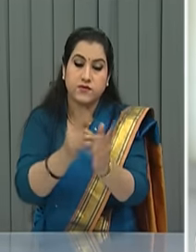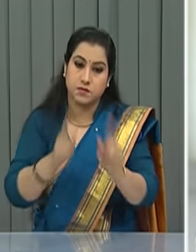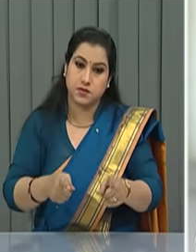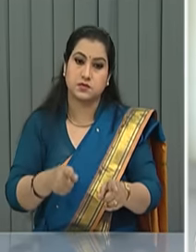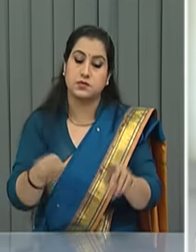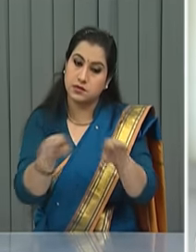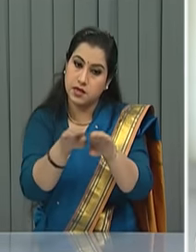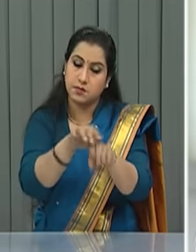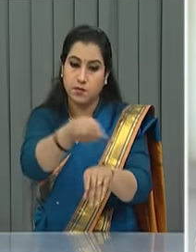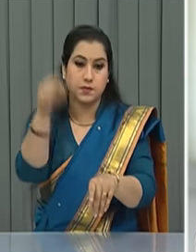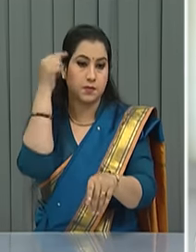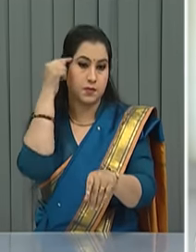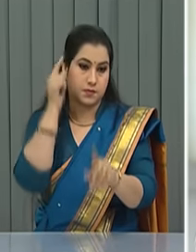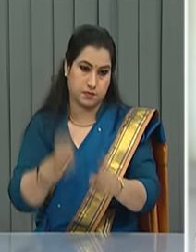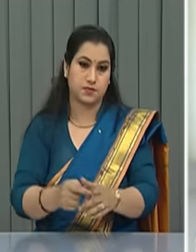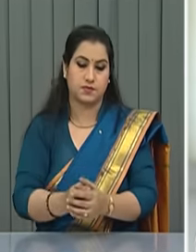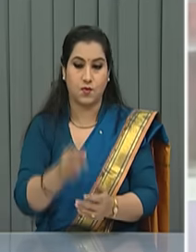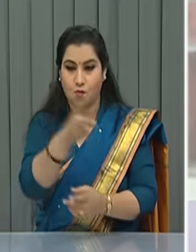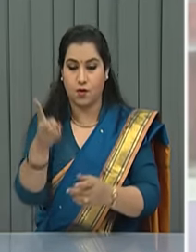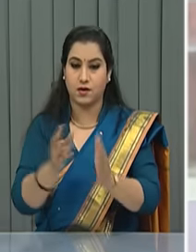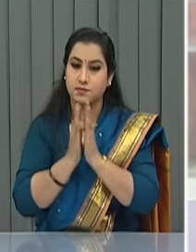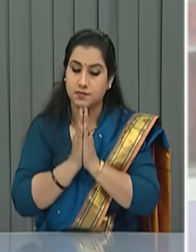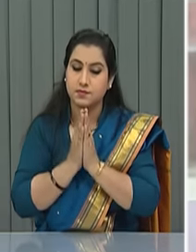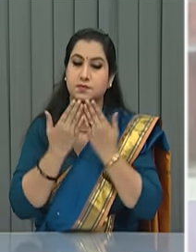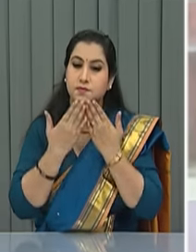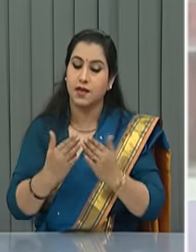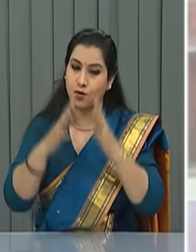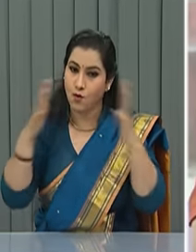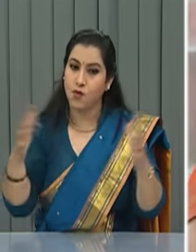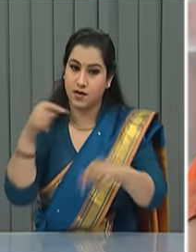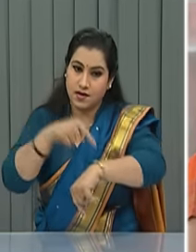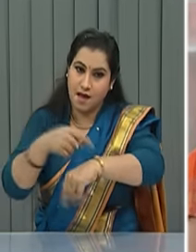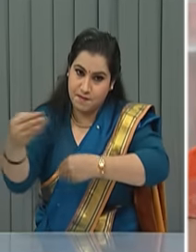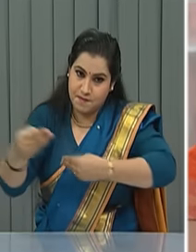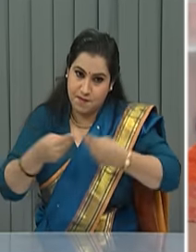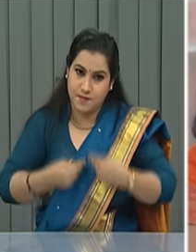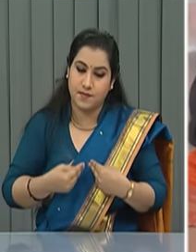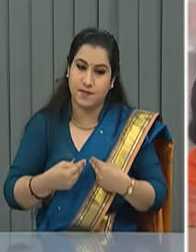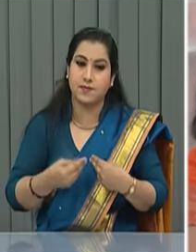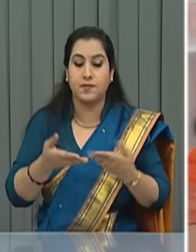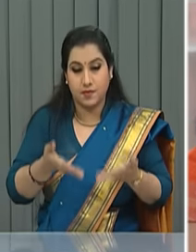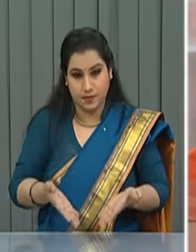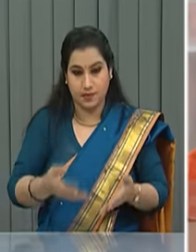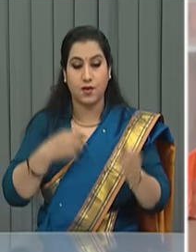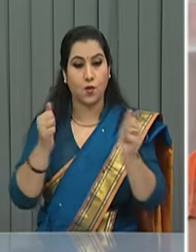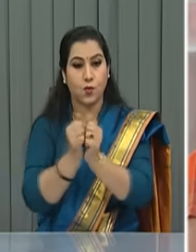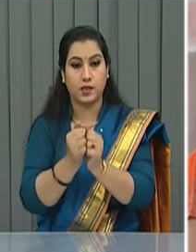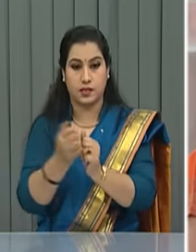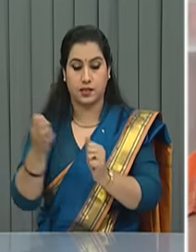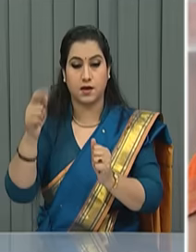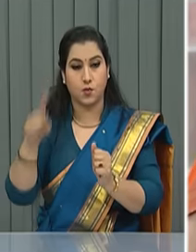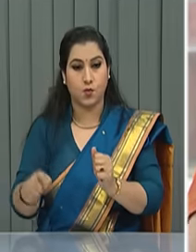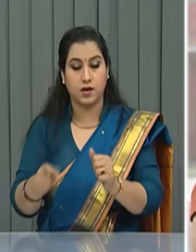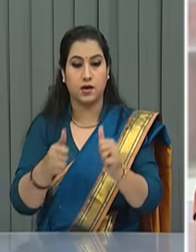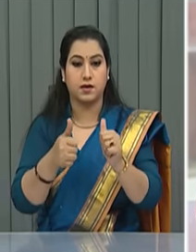है, ऐसी सोच हमारी होनी चाहिए। आप दोनों का बहुत धन्यवाद जो आपने हमारे लिए ये समय निकाला। इस वक्त हमारे बीच हैं